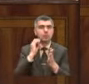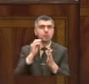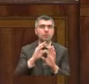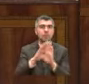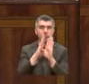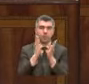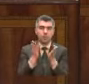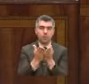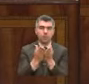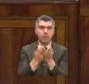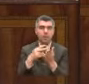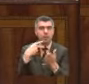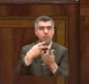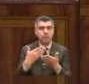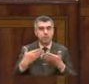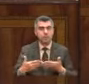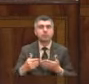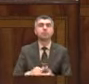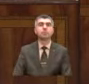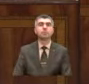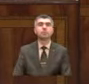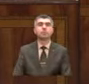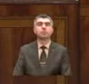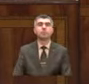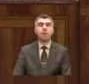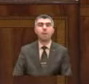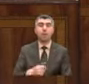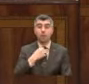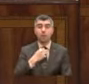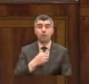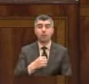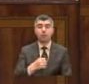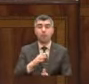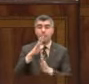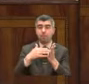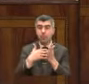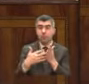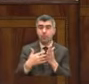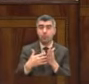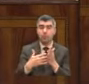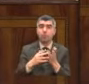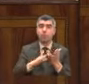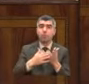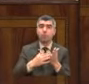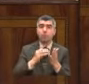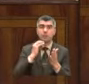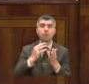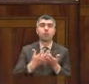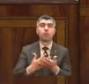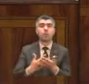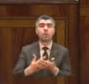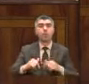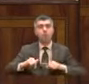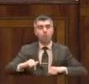القطاعات وهذه المجالات التي نتحدث عنها. فكما قلت مخطط المثاليه ديال الاداره، نسبه التقدم فيما يتعلق بالقطاعات